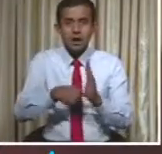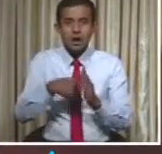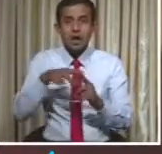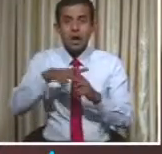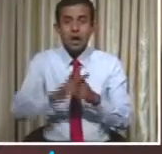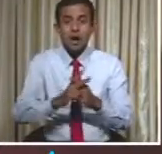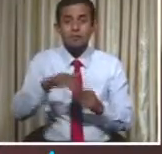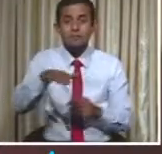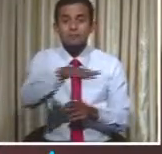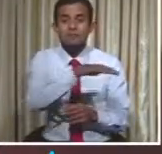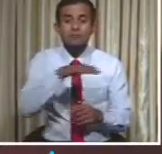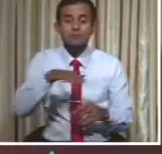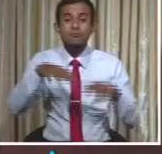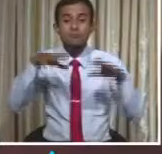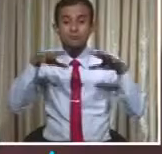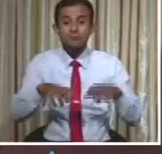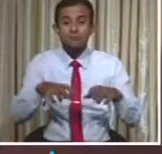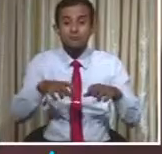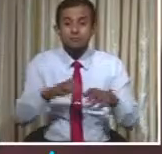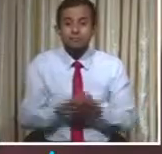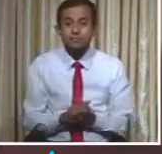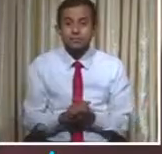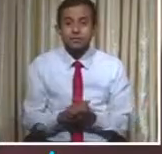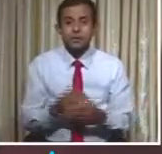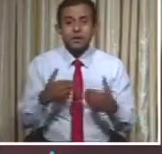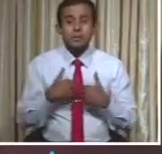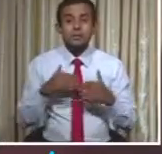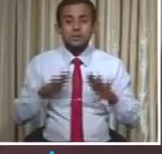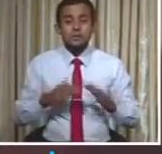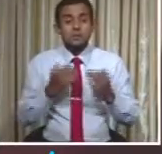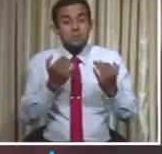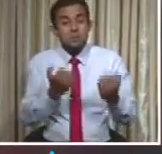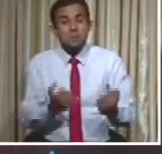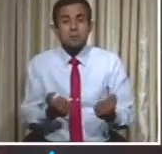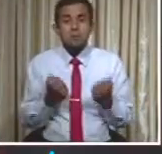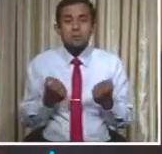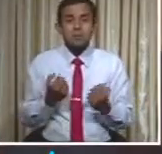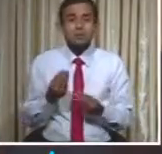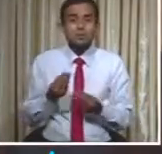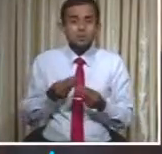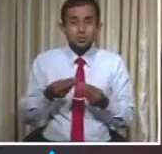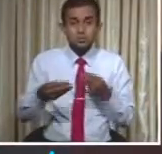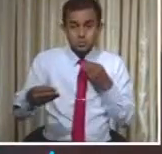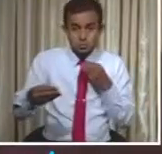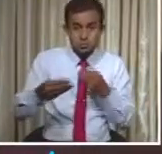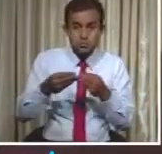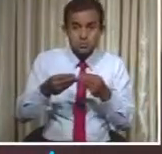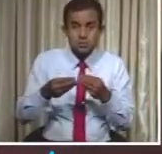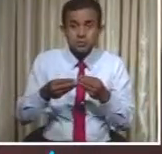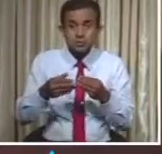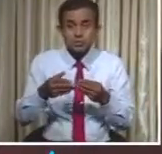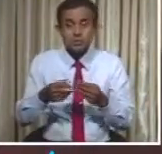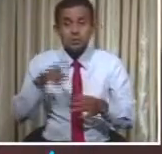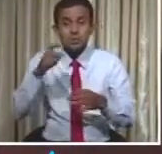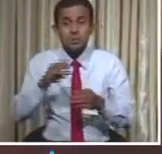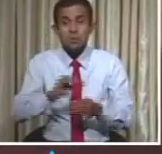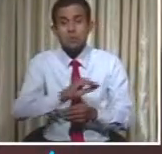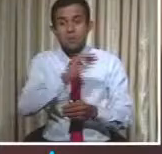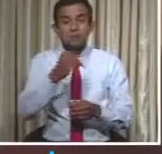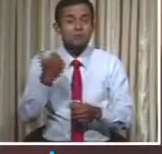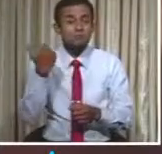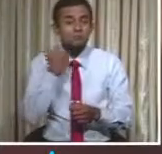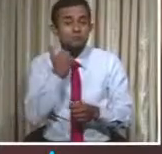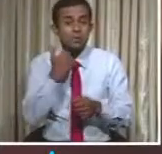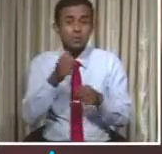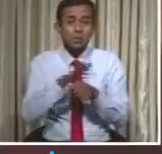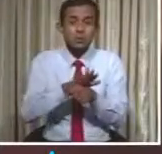කර්මාන්ත ශේෂ්‍යයට අදාළව අපිට තිබෙන අභියෝගය නූතනත්වයත් එක්ක විශේෂයෙන්ම මේ පශ්චාත් කොරෝනා ව්‍යසනයත්